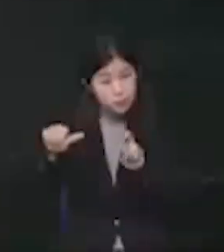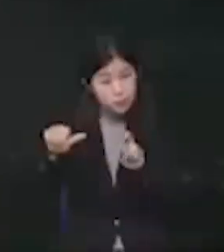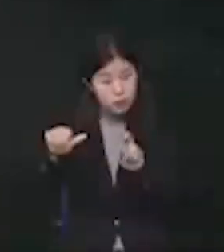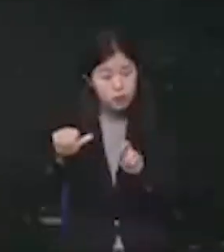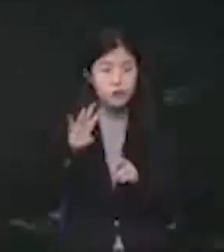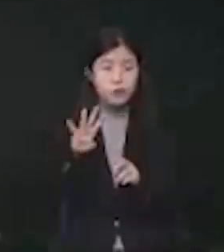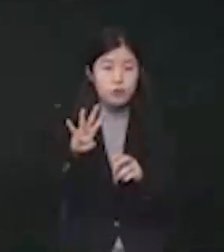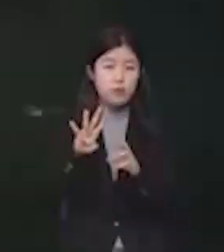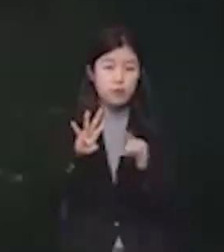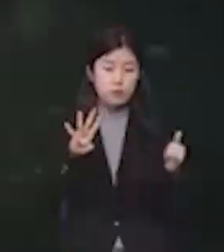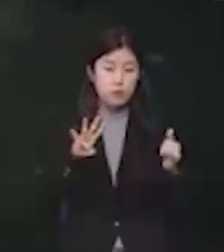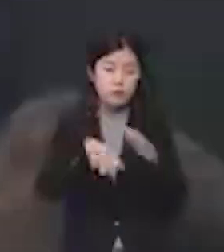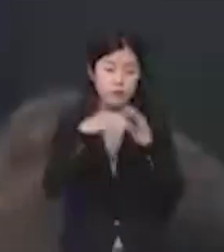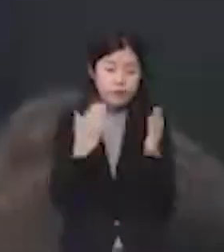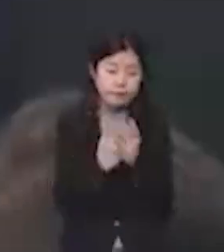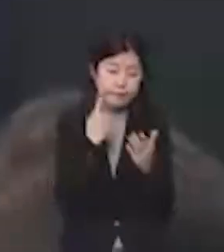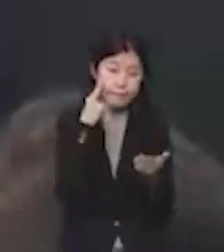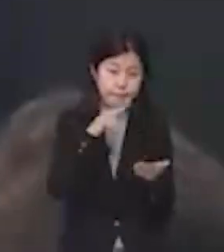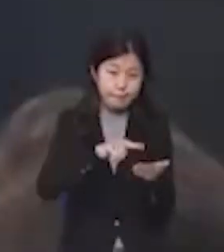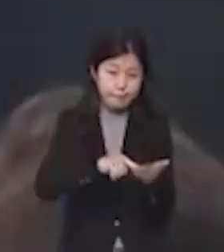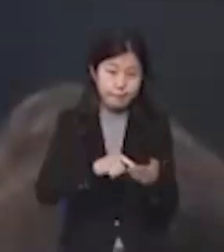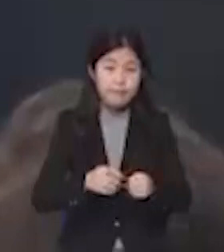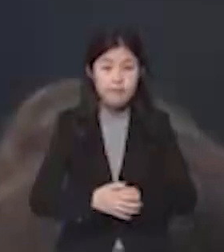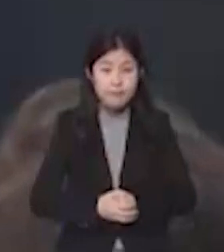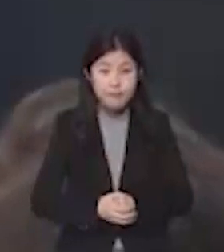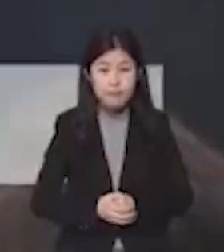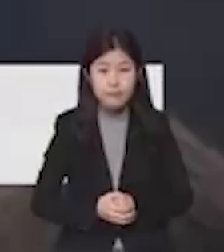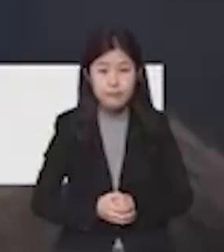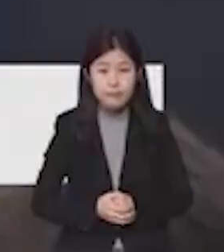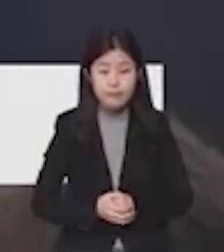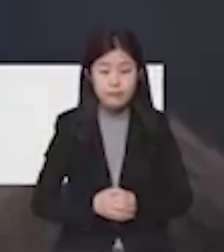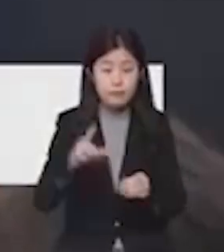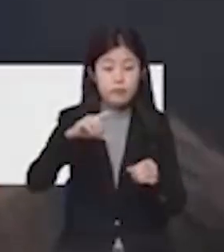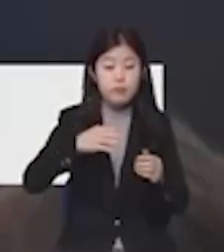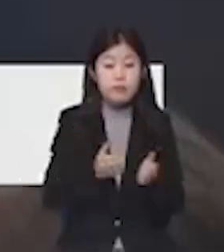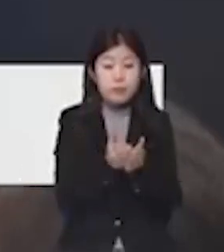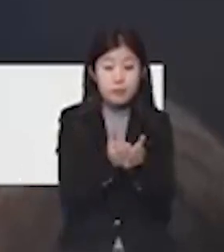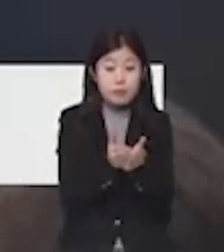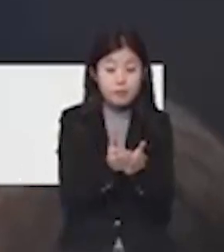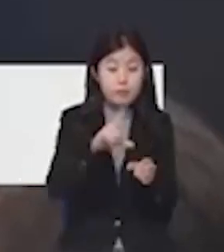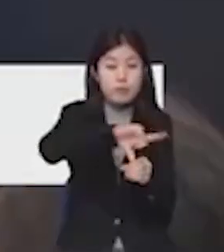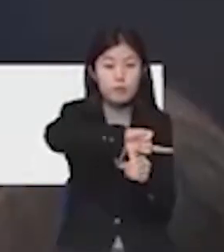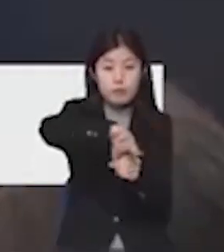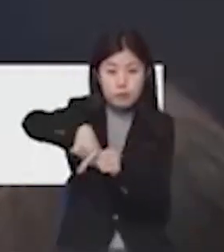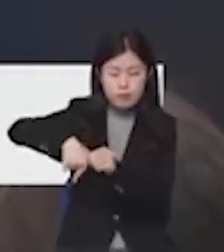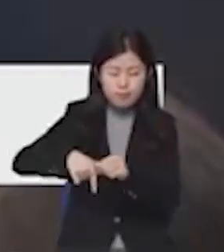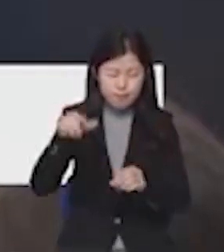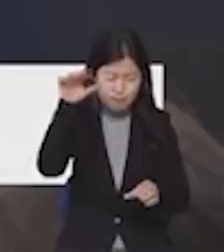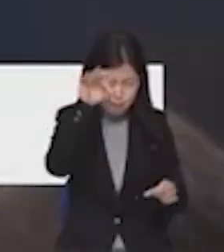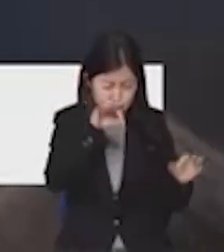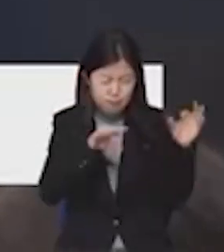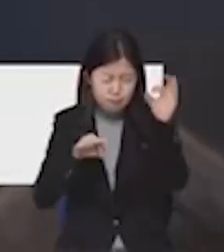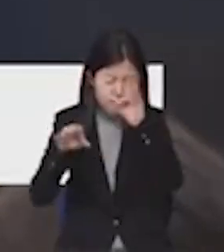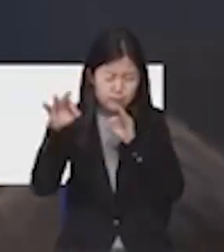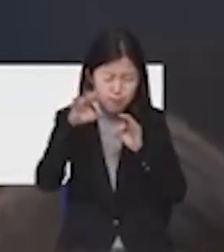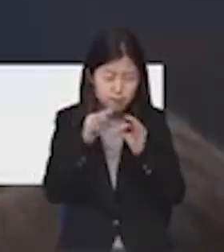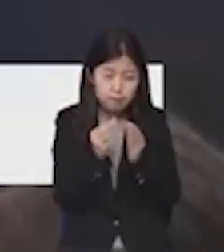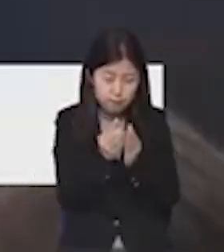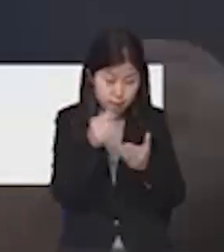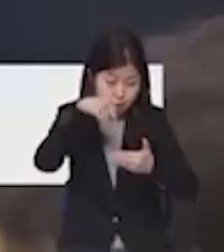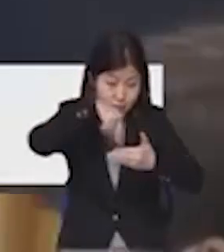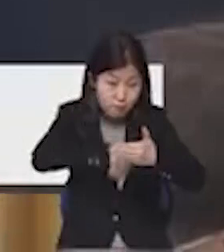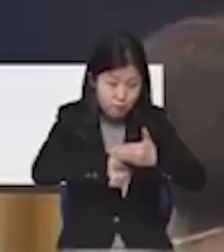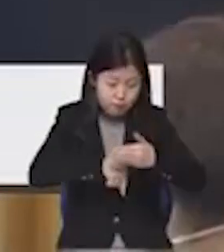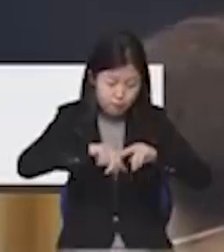실종자 4명이 수습됐습니다. 사고해역 주변에는 집중세색과 선체